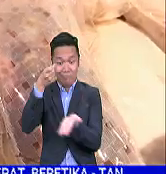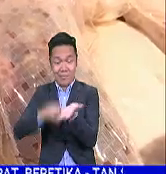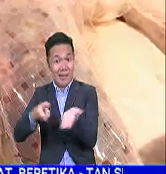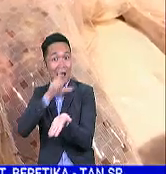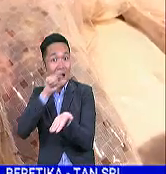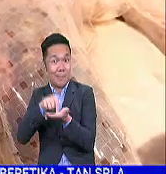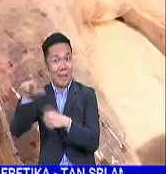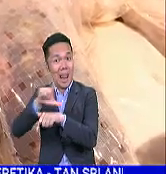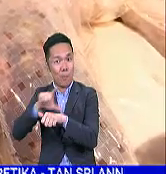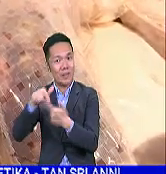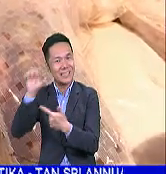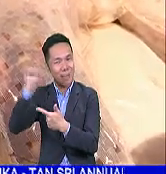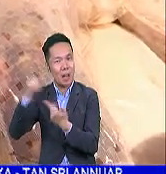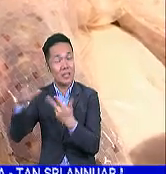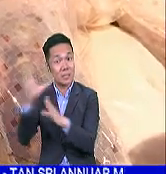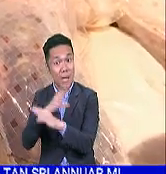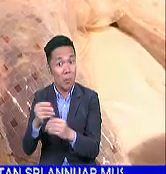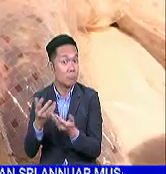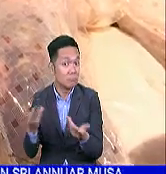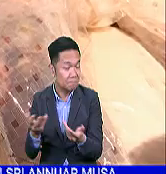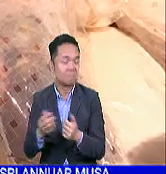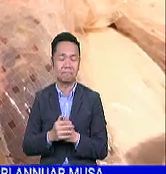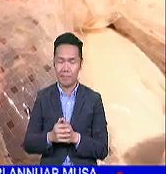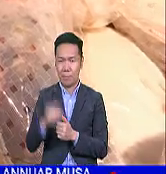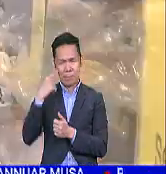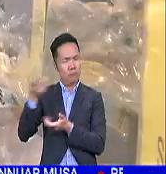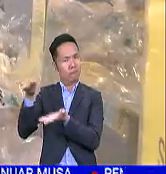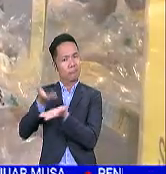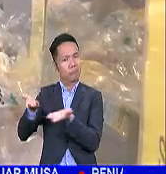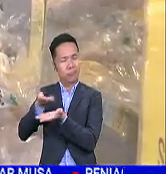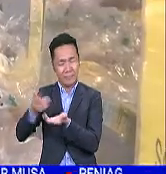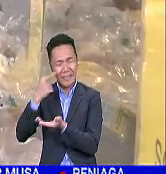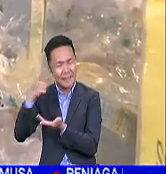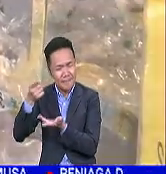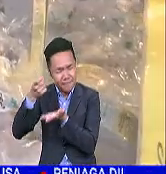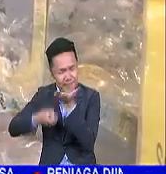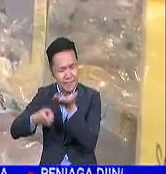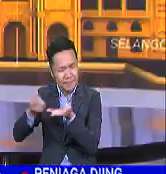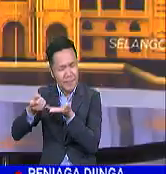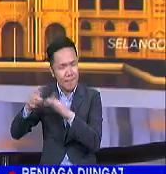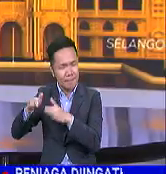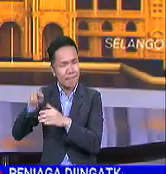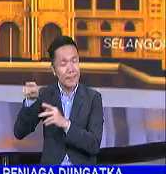ayam bagi Labuan, Sabah dan Sarawak pula akan dibuat berdasarkan lokasi.